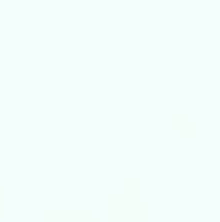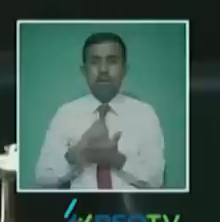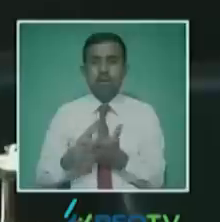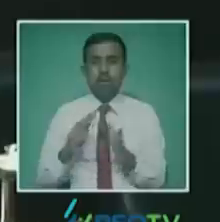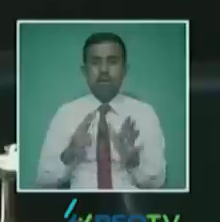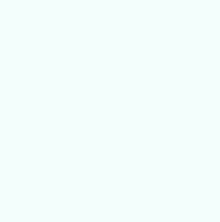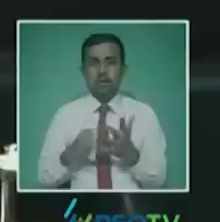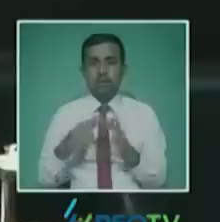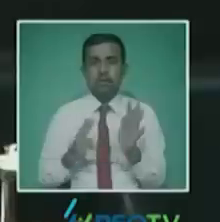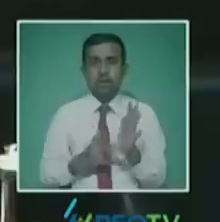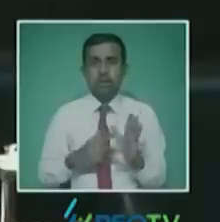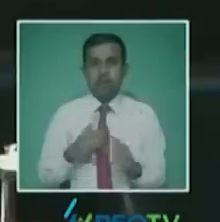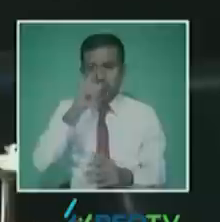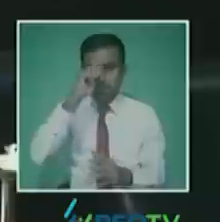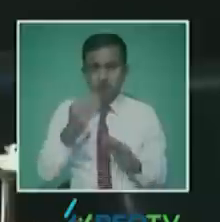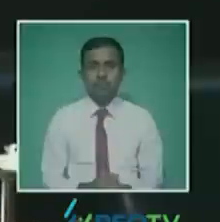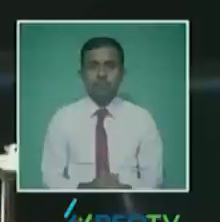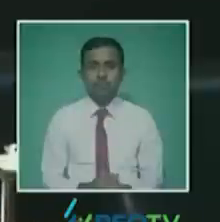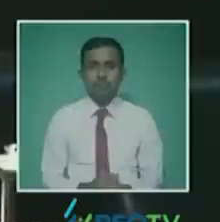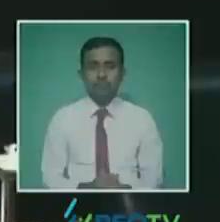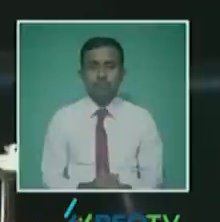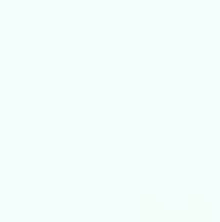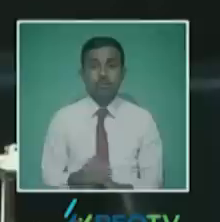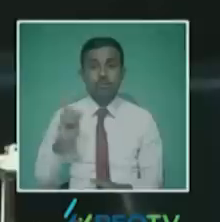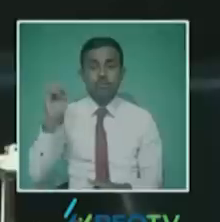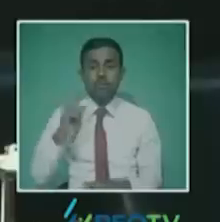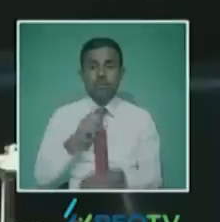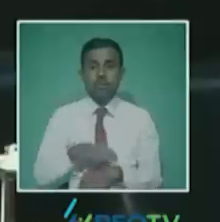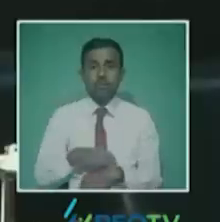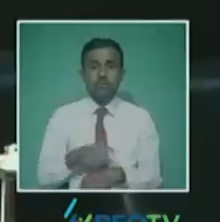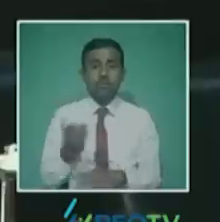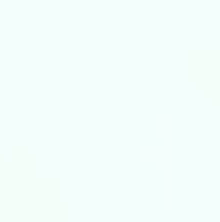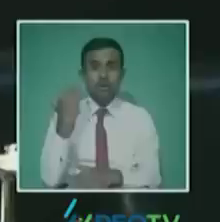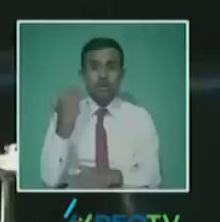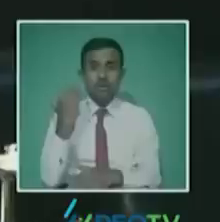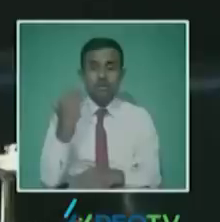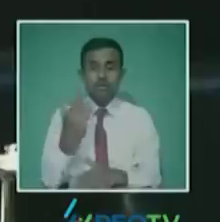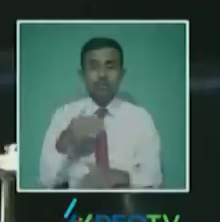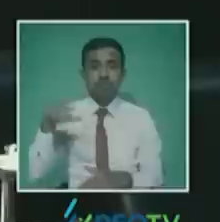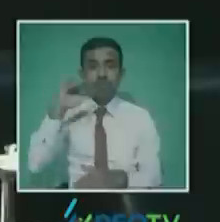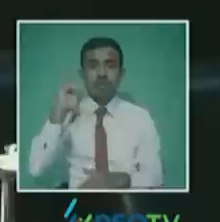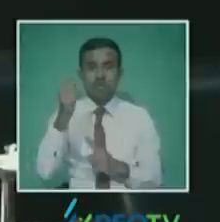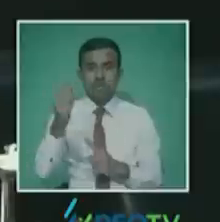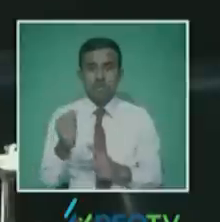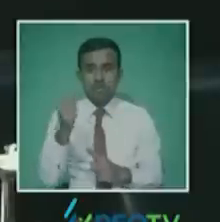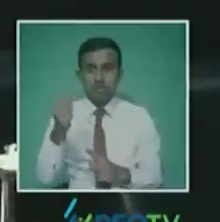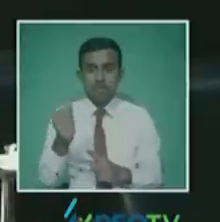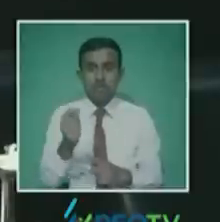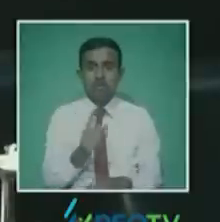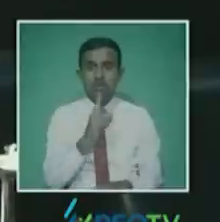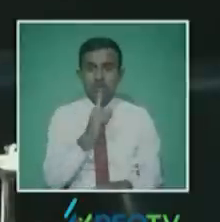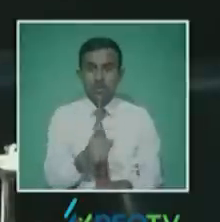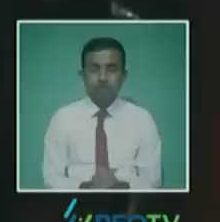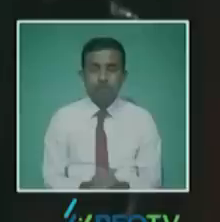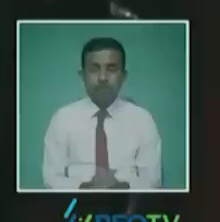චන්ද්‍රසේන අමාත්‍යවරයා පරිසර අමාත්‍ය හැටියට වැඩ කරන කාලේ. ඒ අවස්ථාවේ හිටපු සීඩියම නිලධාරියා තමයි ඉංජිනේරුවා. ඔය කියන දැන් ඉන්න